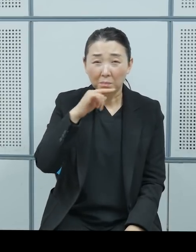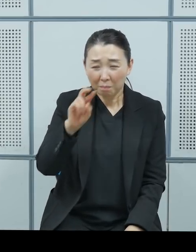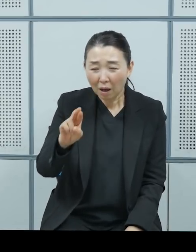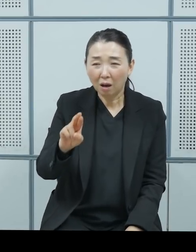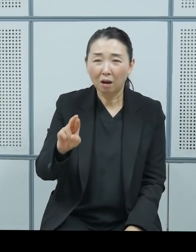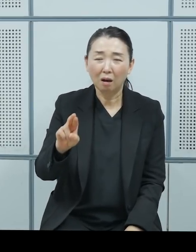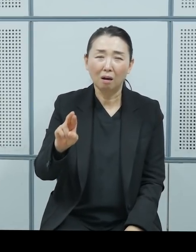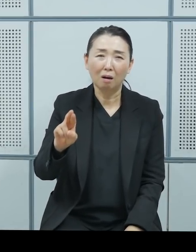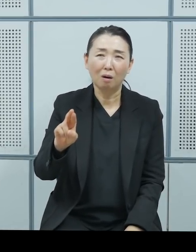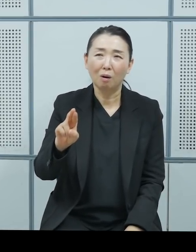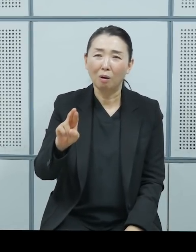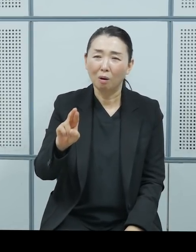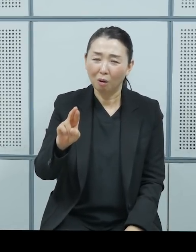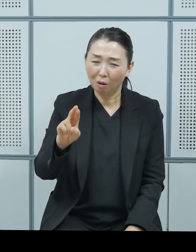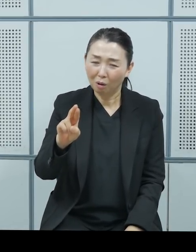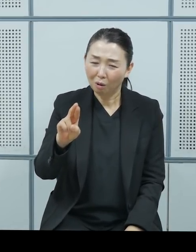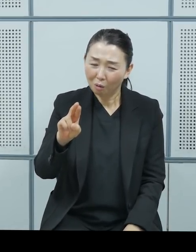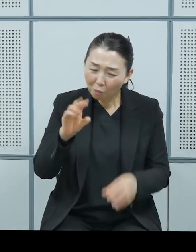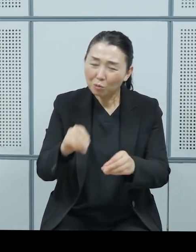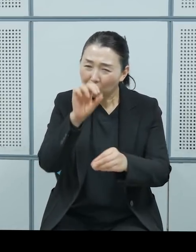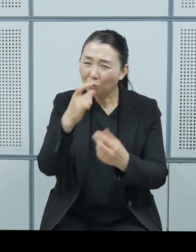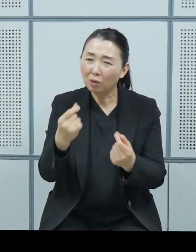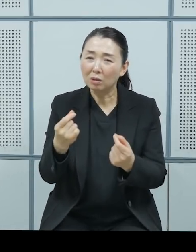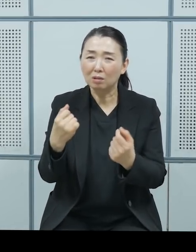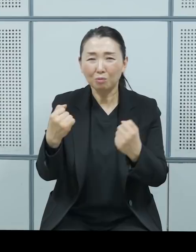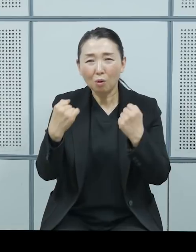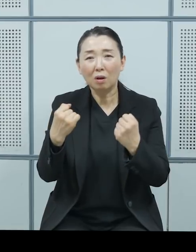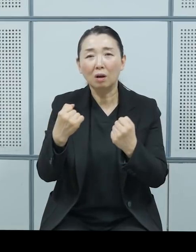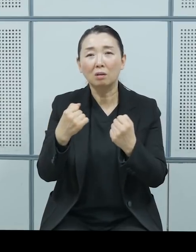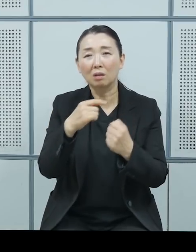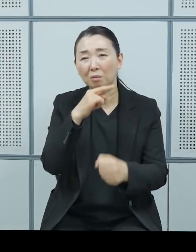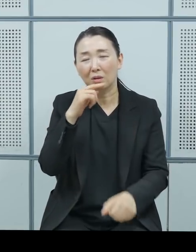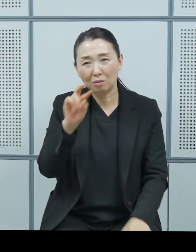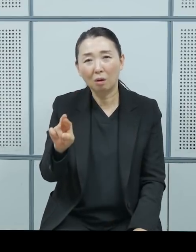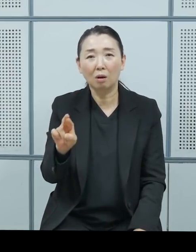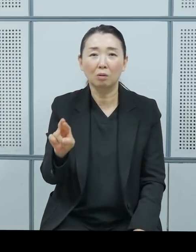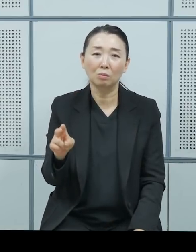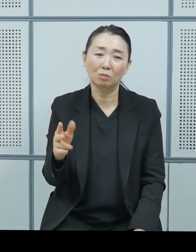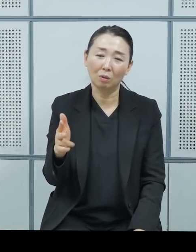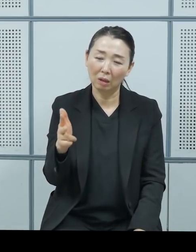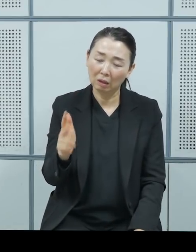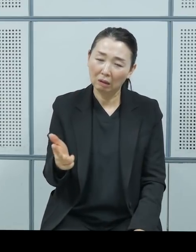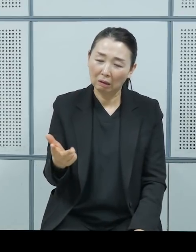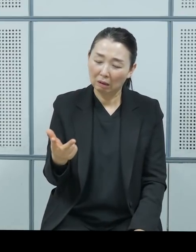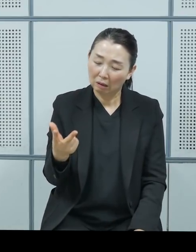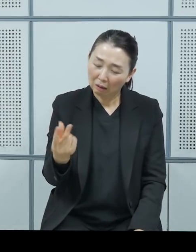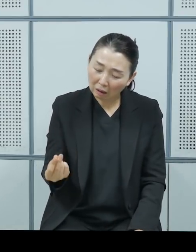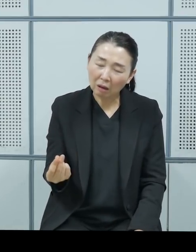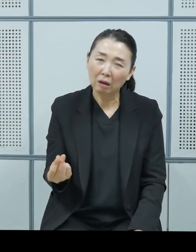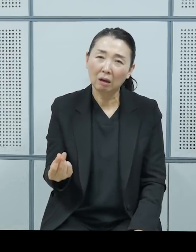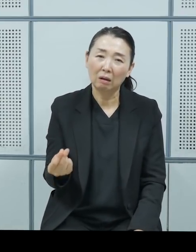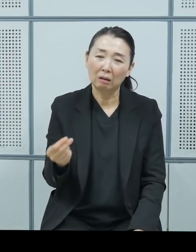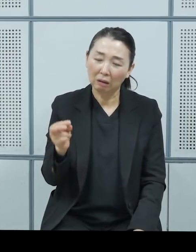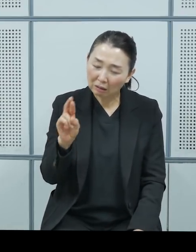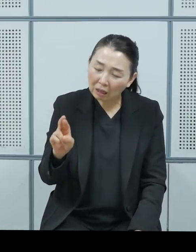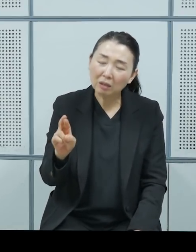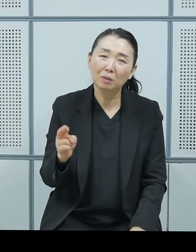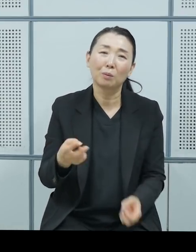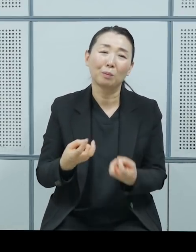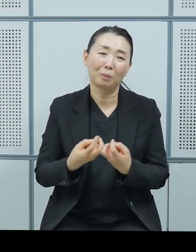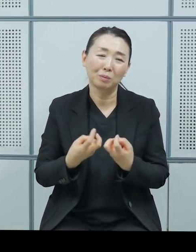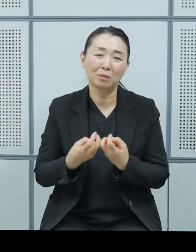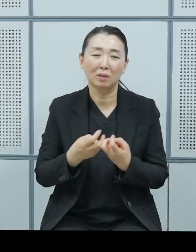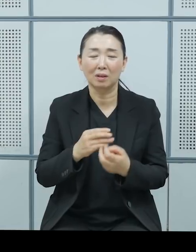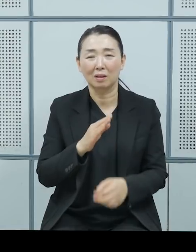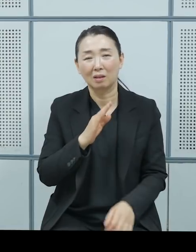좋겠는데 네네. 또 생리를 건강해서 다 해요. 그러면 네. 대변, 소변 갈고 네. 생리까지 겹치고 이러면요